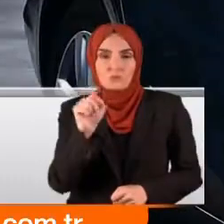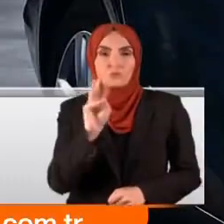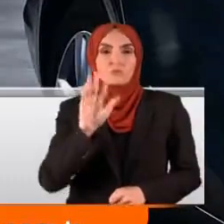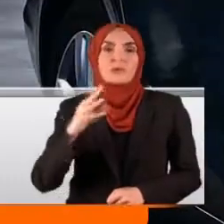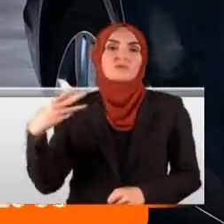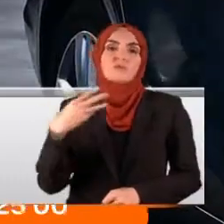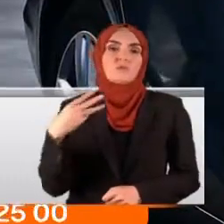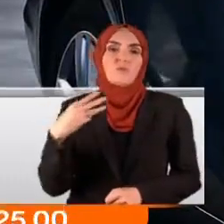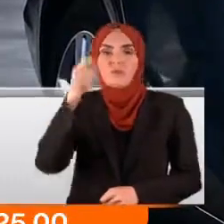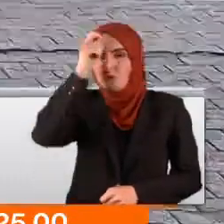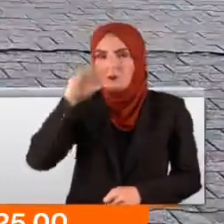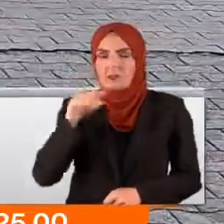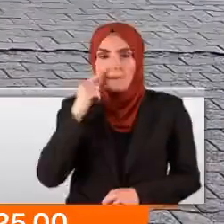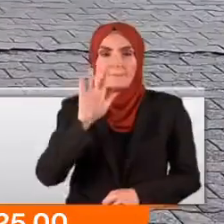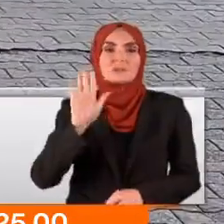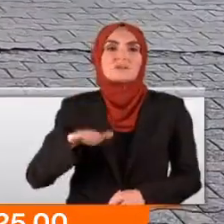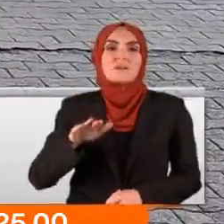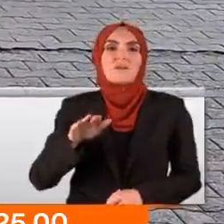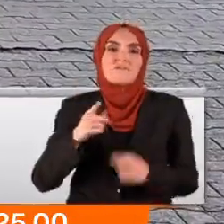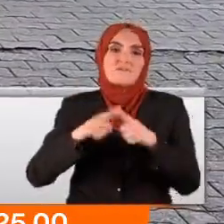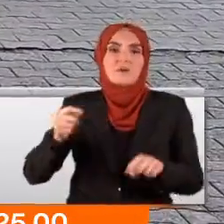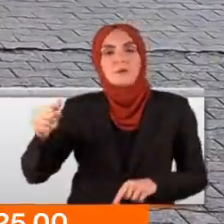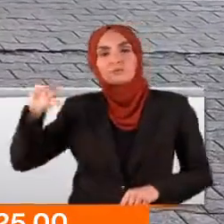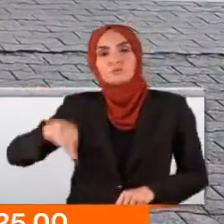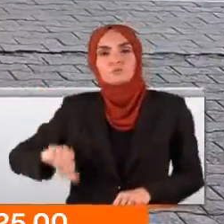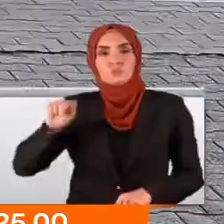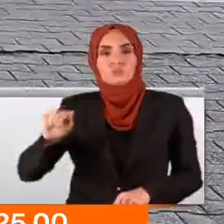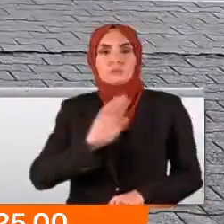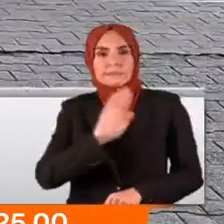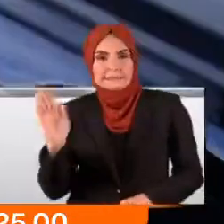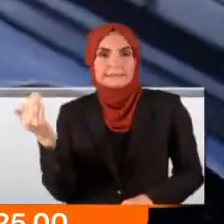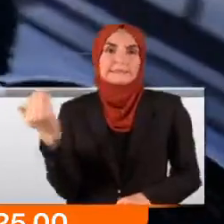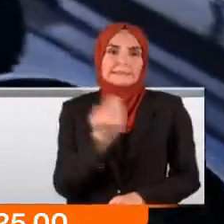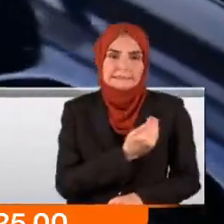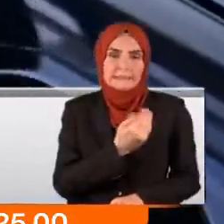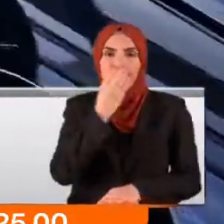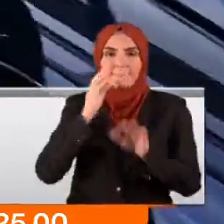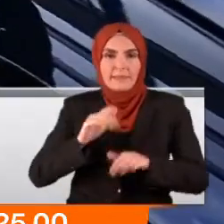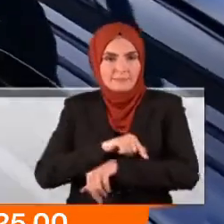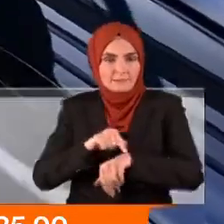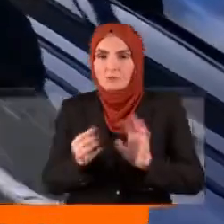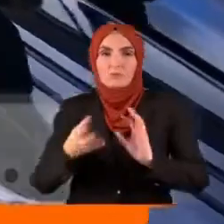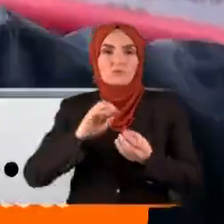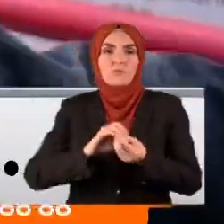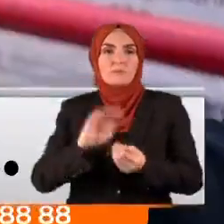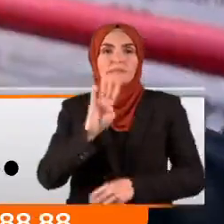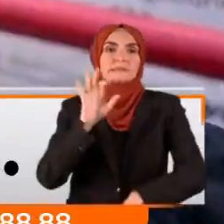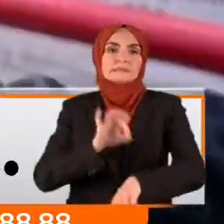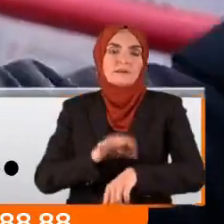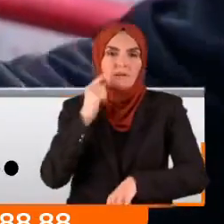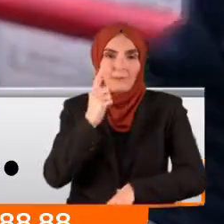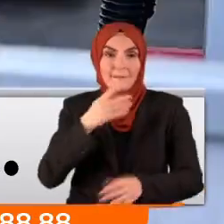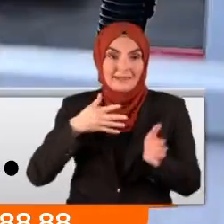daha ucuz. Gidiş geliş ve bekleme süresiyle 40 dakika süren bu alışverişten depo başına ortalama 20 ila 30 euro